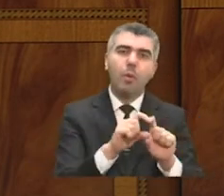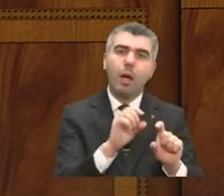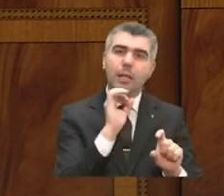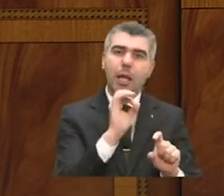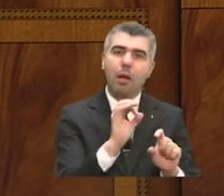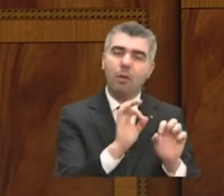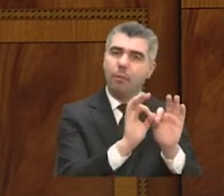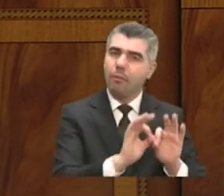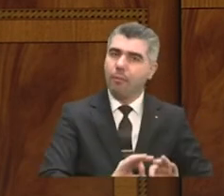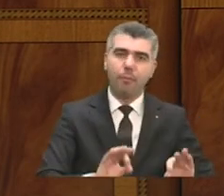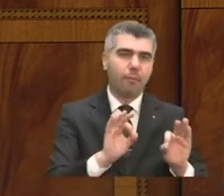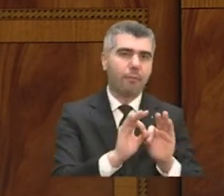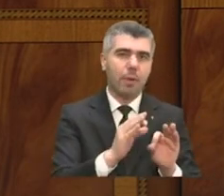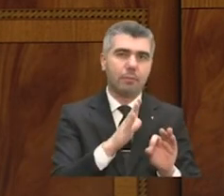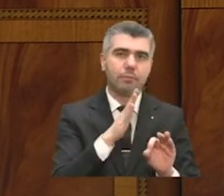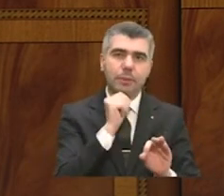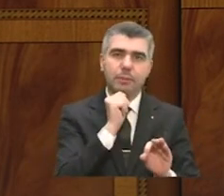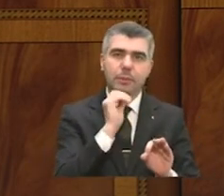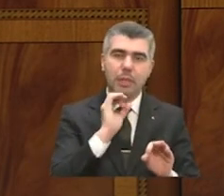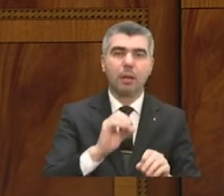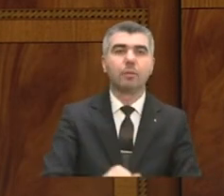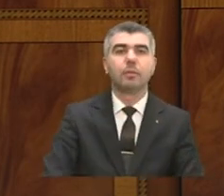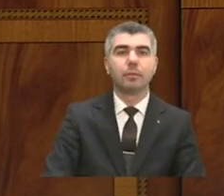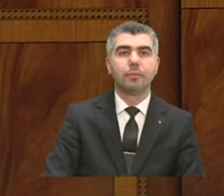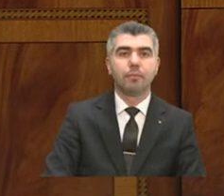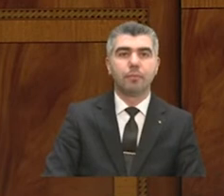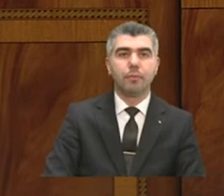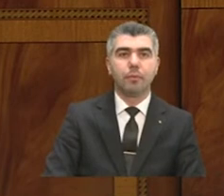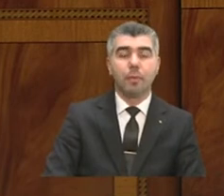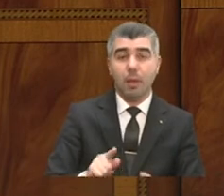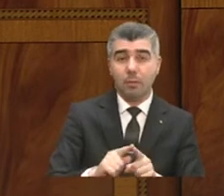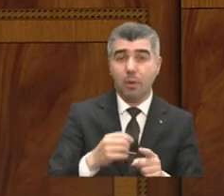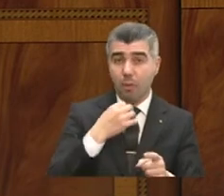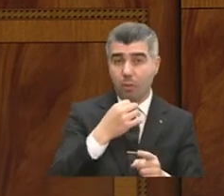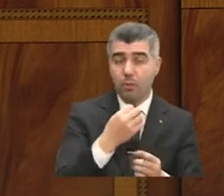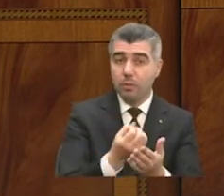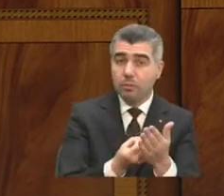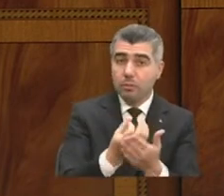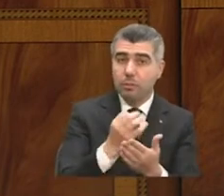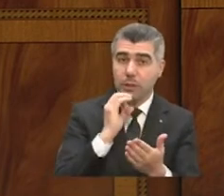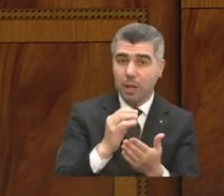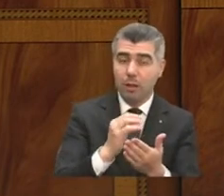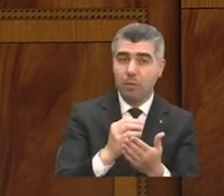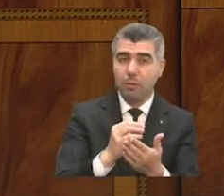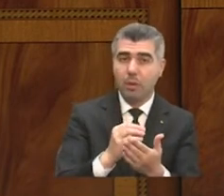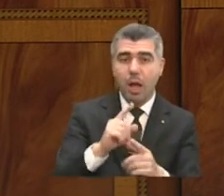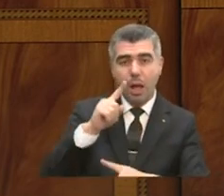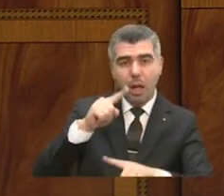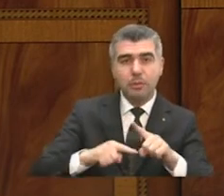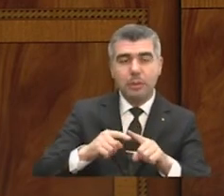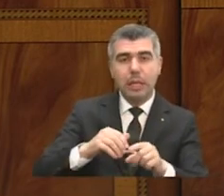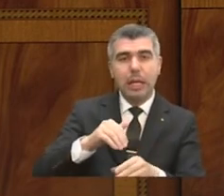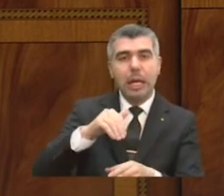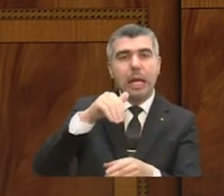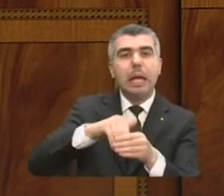décision de l'Union européenne, quel que soit le prétexte et quelle que soit la couverture. C'est